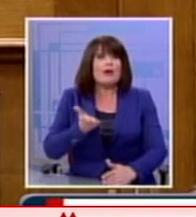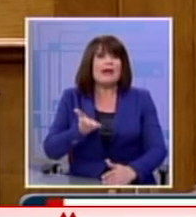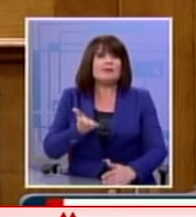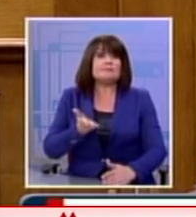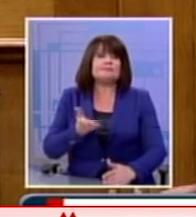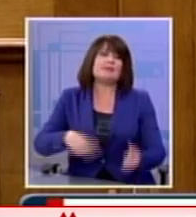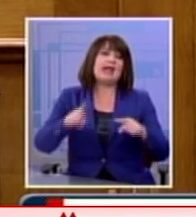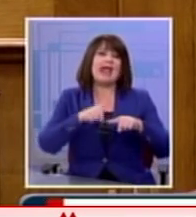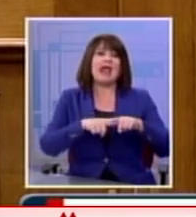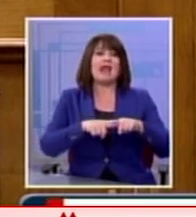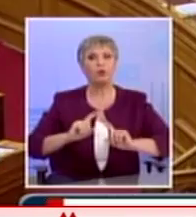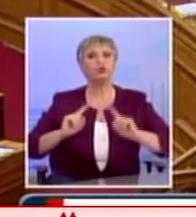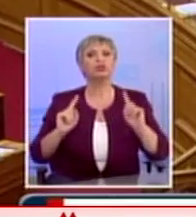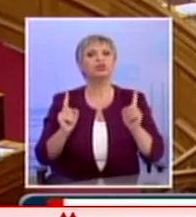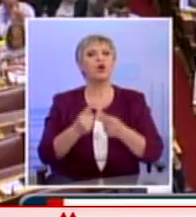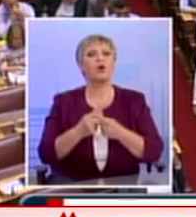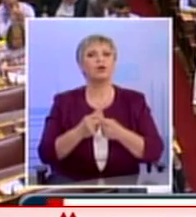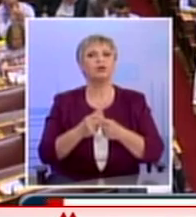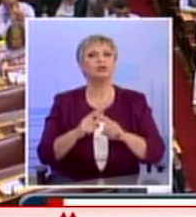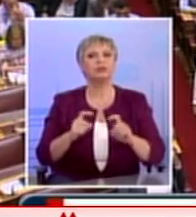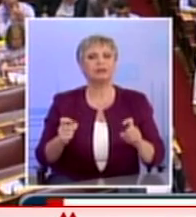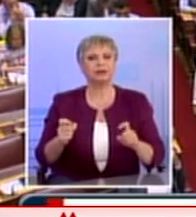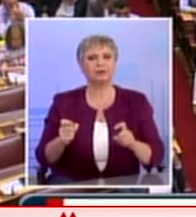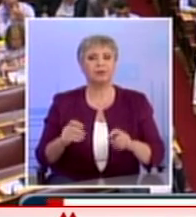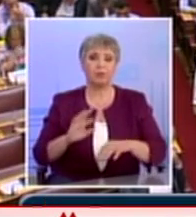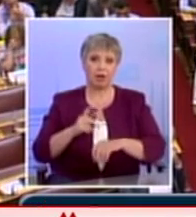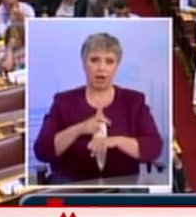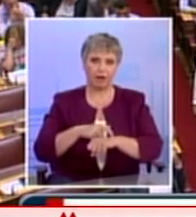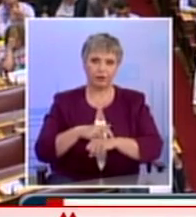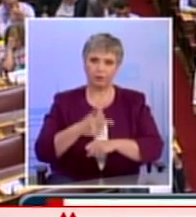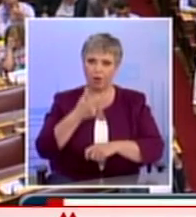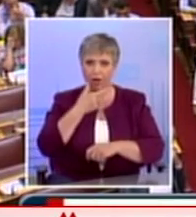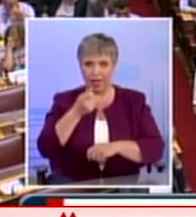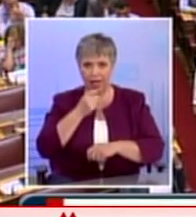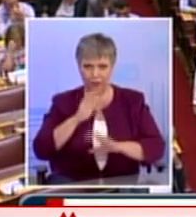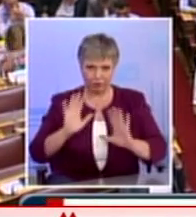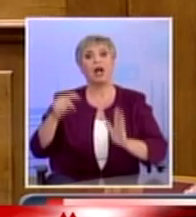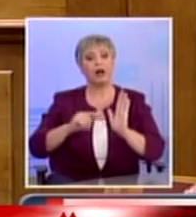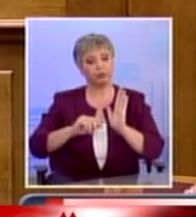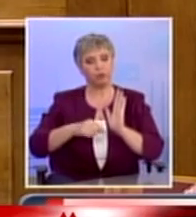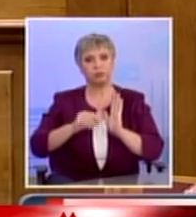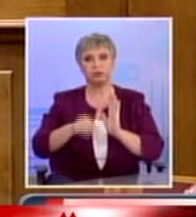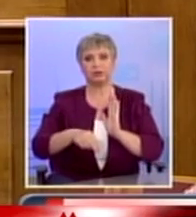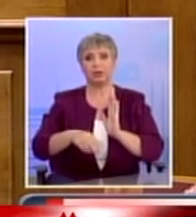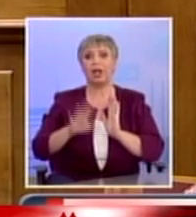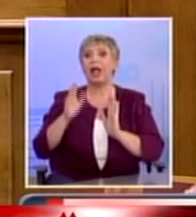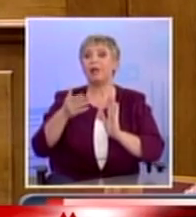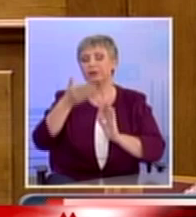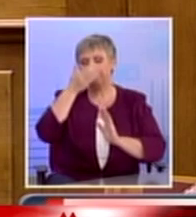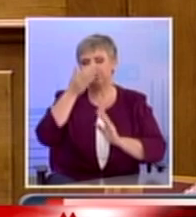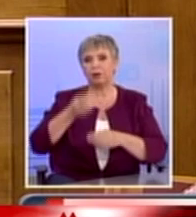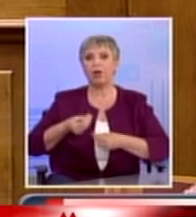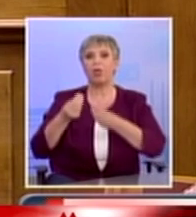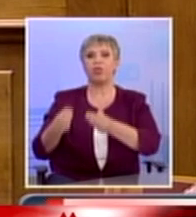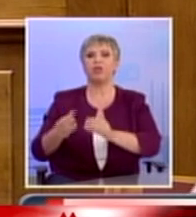να μείνει η χώρα στο φυσικό της χώρο. Το δικό μας ναι δεν είναι συγχωροχάρτη. Δεν σας παραδίδουμε λευκή επιταγή.